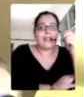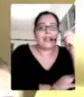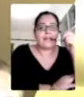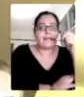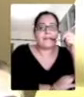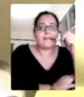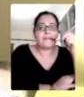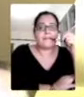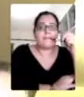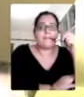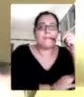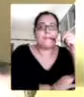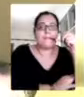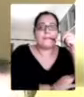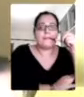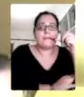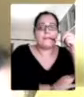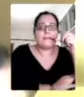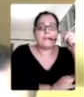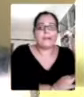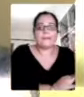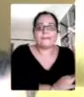arkadaş öyle bir şeyler söyledi.